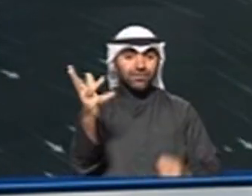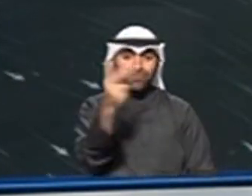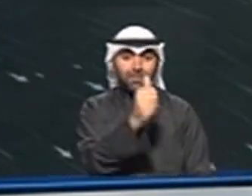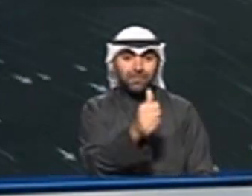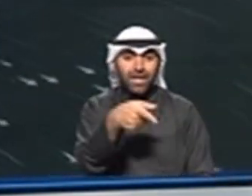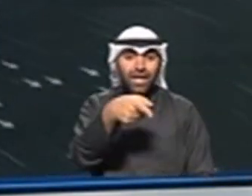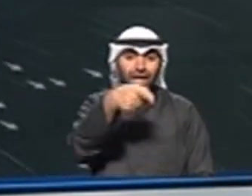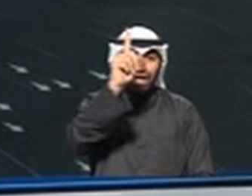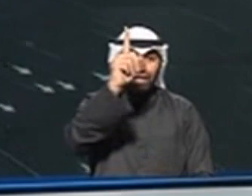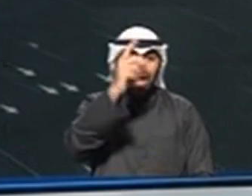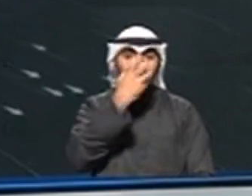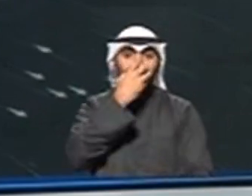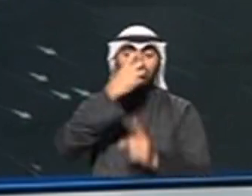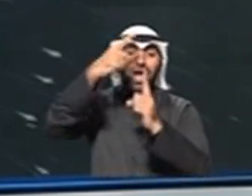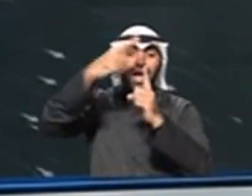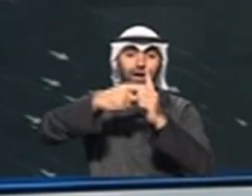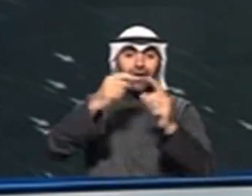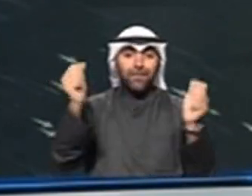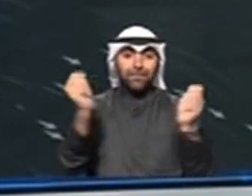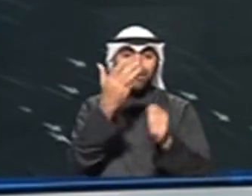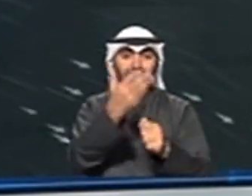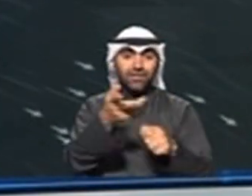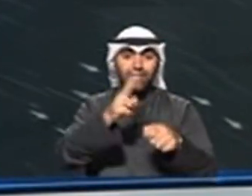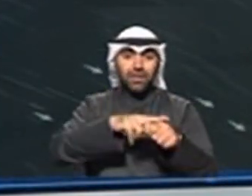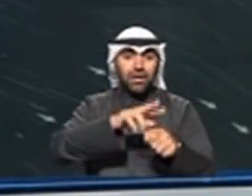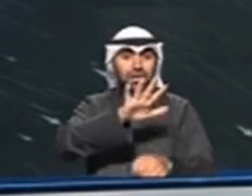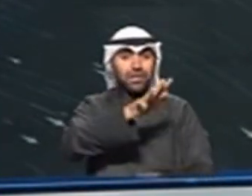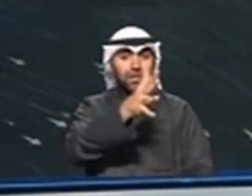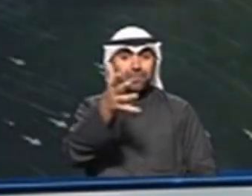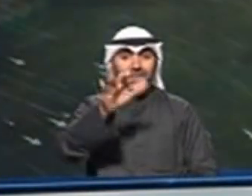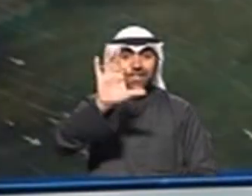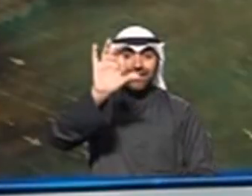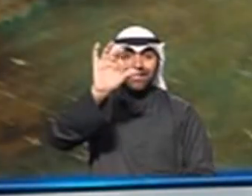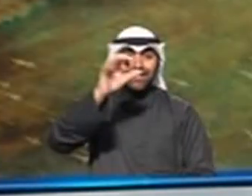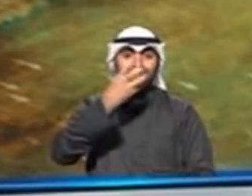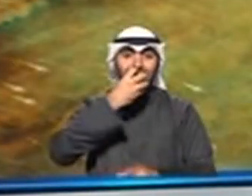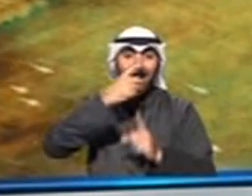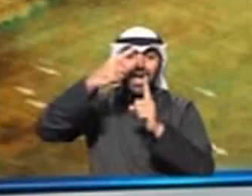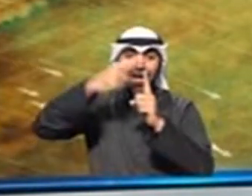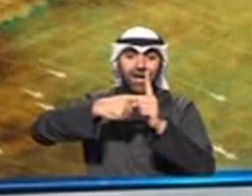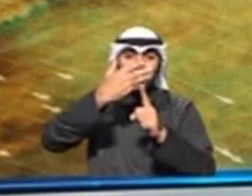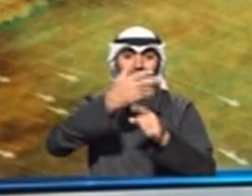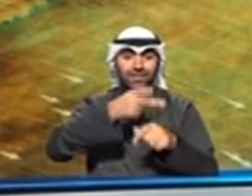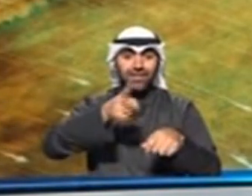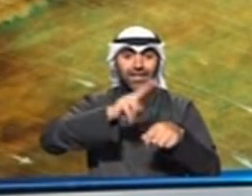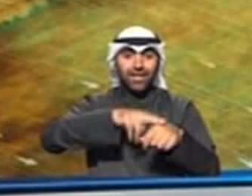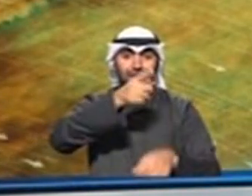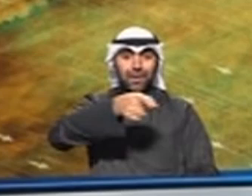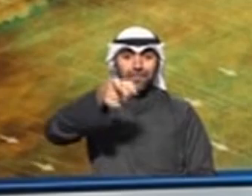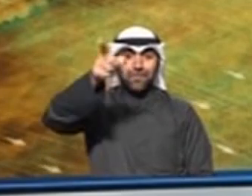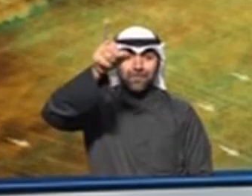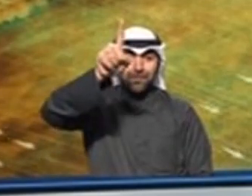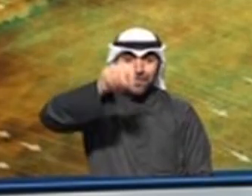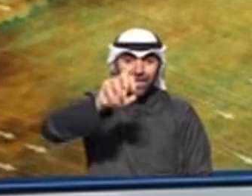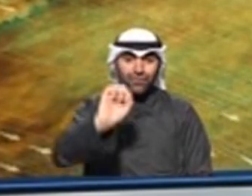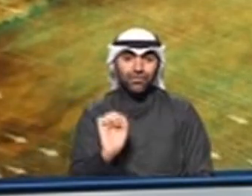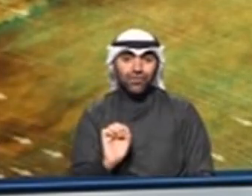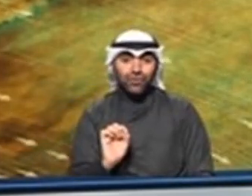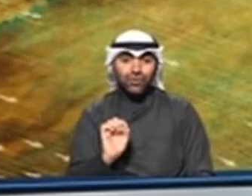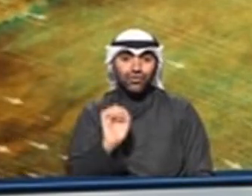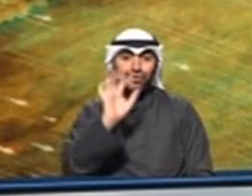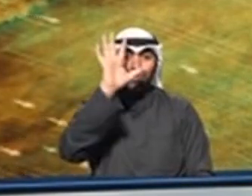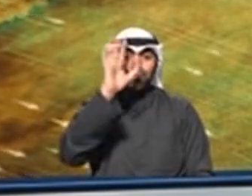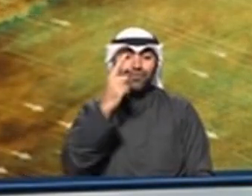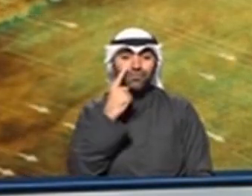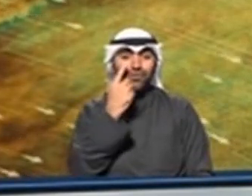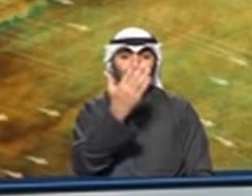مئوية، ولكن درجة الحرارة المحسوسة قد تصل إلى 9 درجات مئوية. في مساء الغد أجواء معتدلة واستمرار للرياح الشمالية